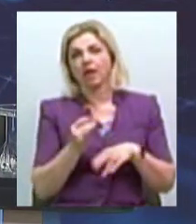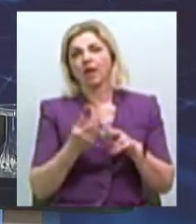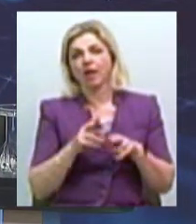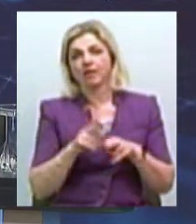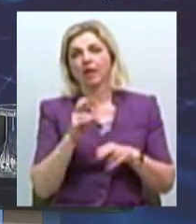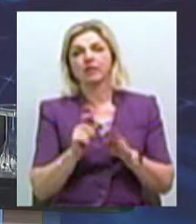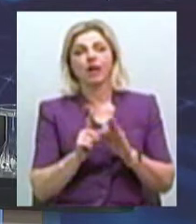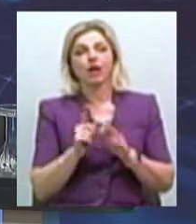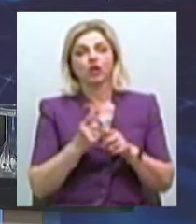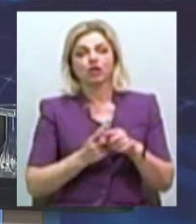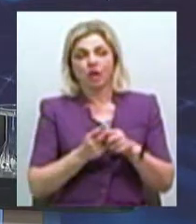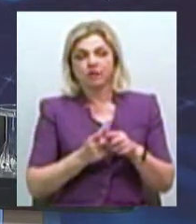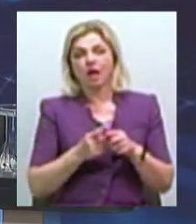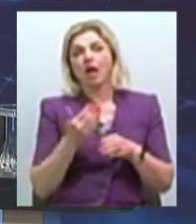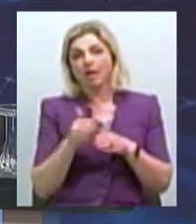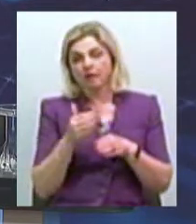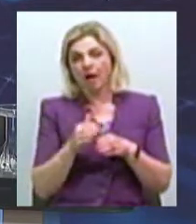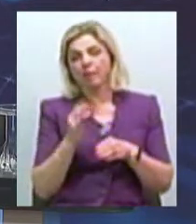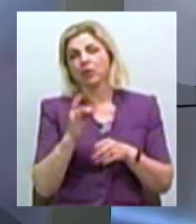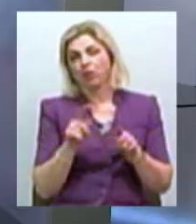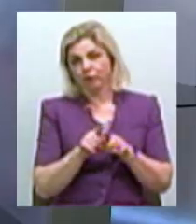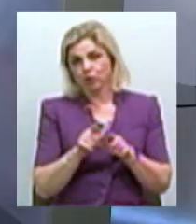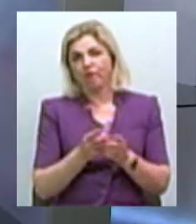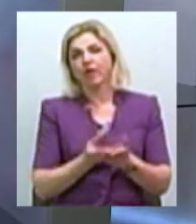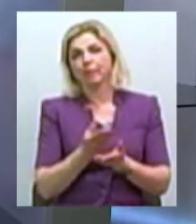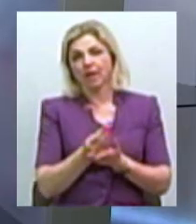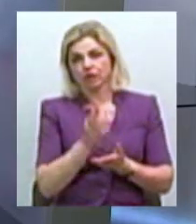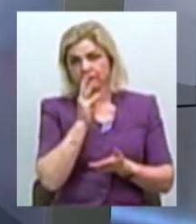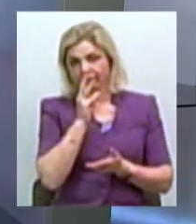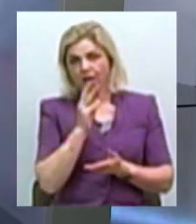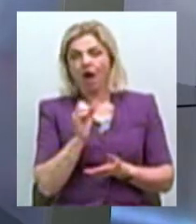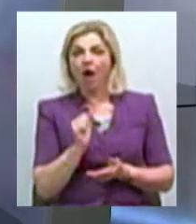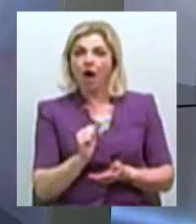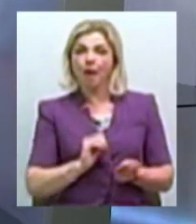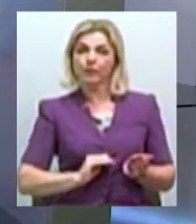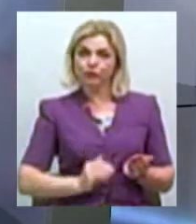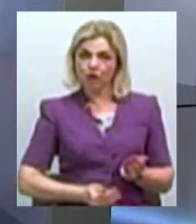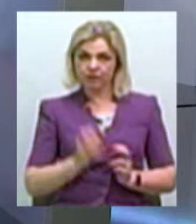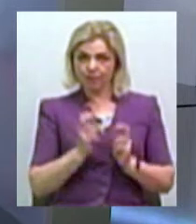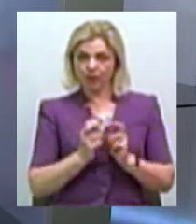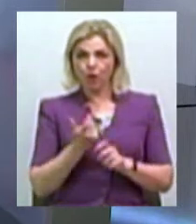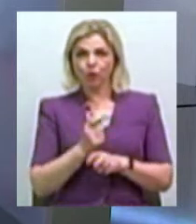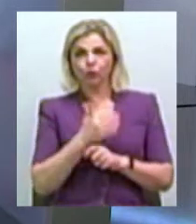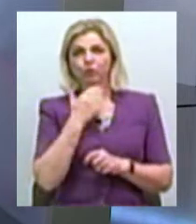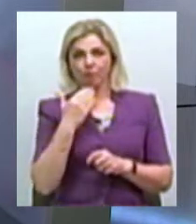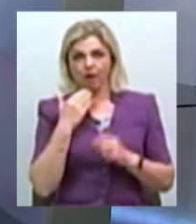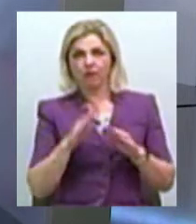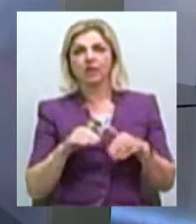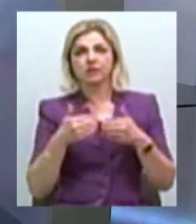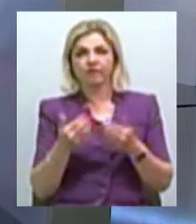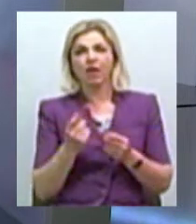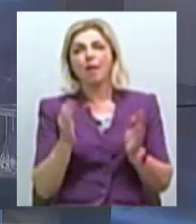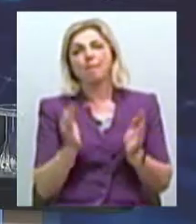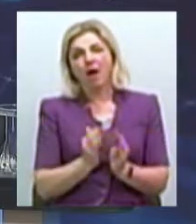хоча б частками, але все ж таки виплачується. А на приватних, Оксана? На приватних досить багато до нас звертаються, як